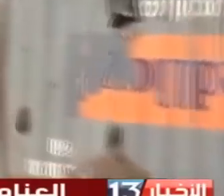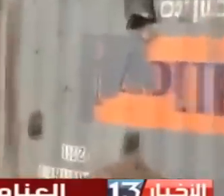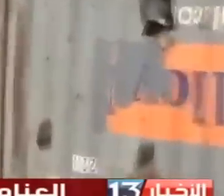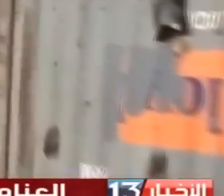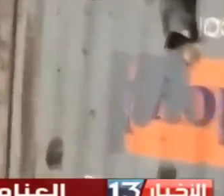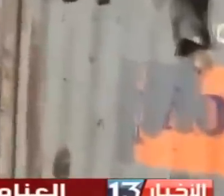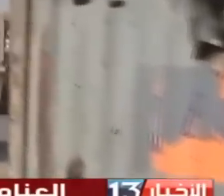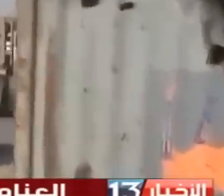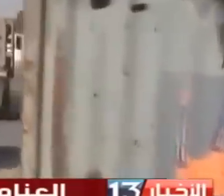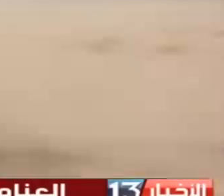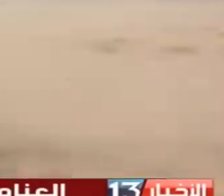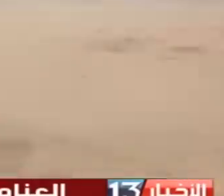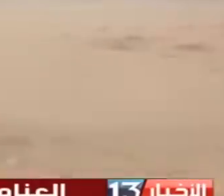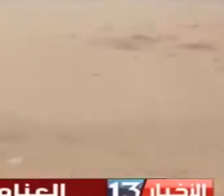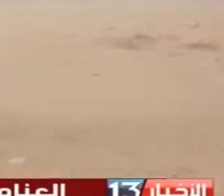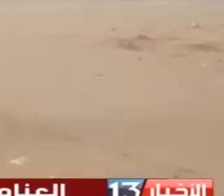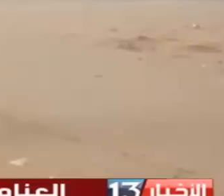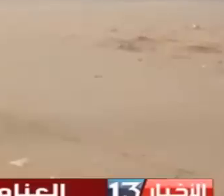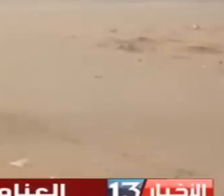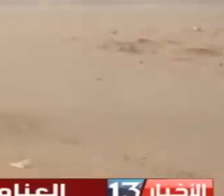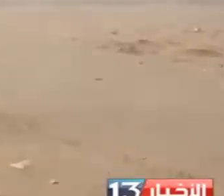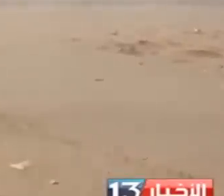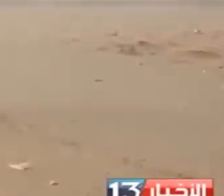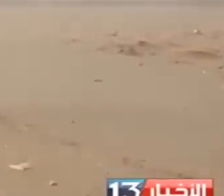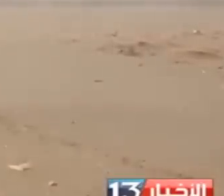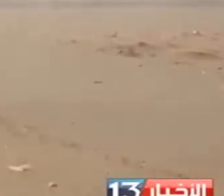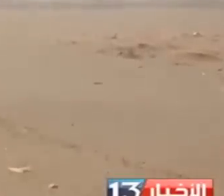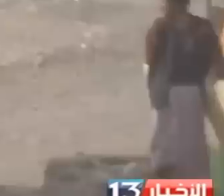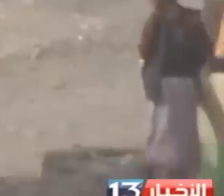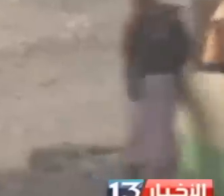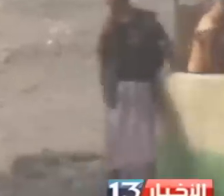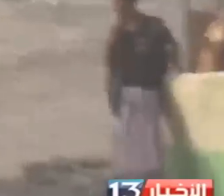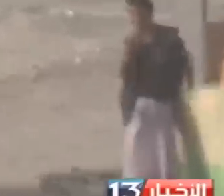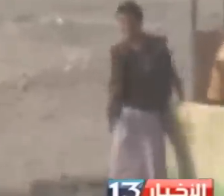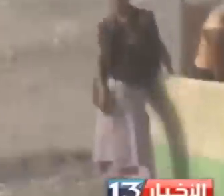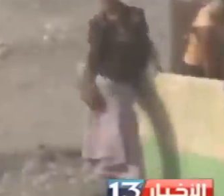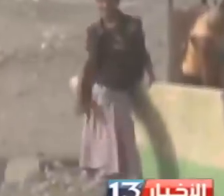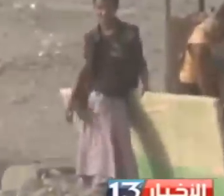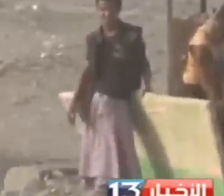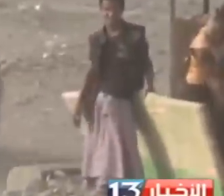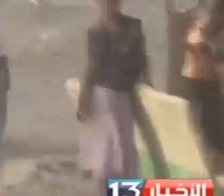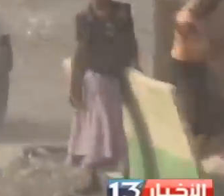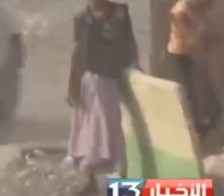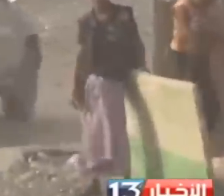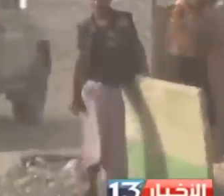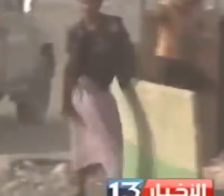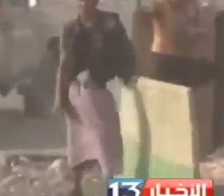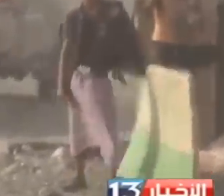لمجلس الامن الدولي على مقترح نشر مراقبين لوقف اطلاق النار فيها